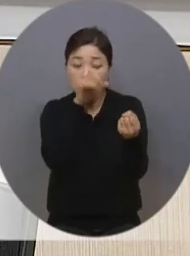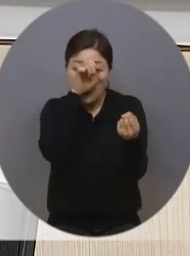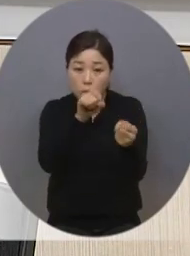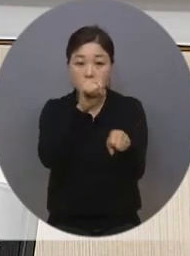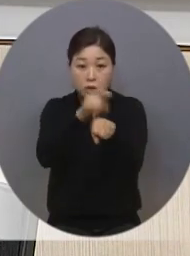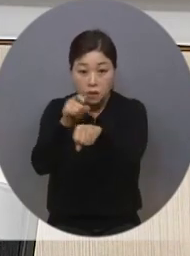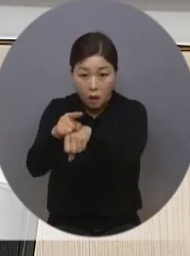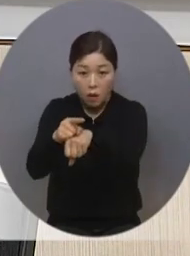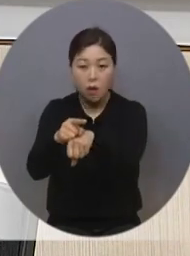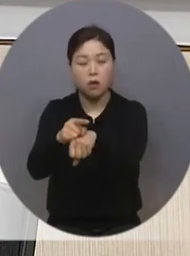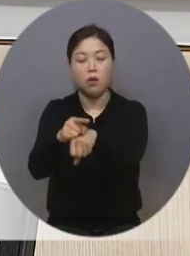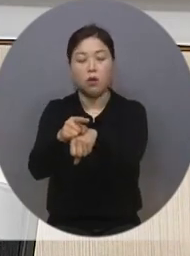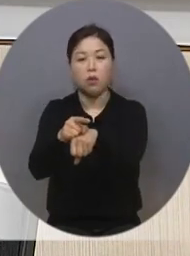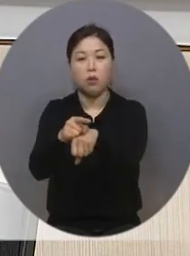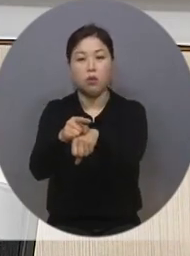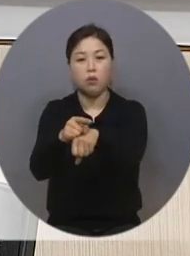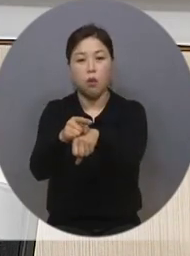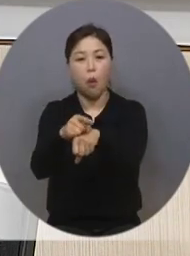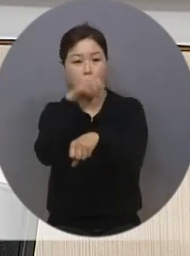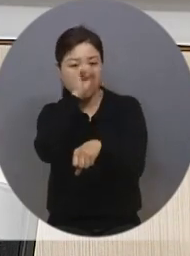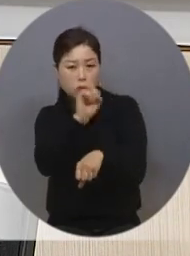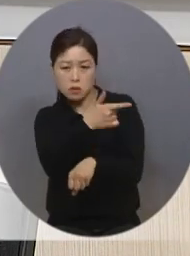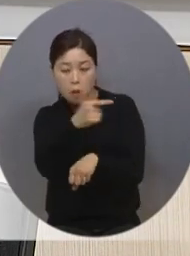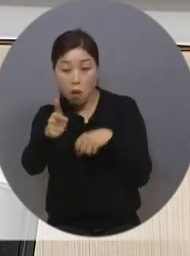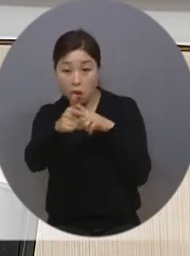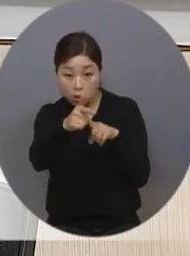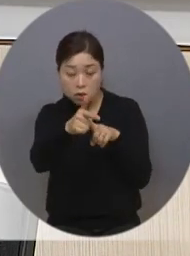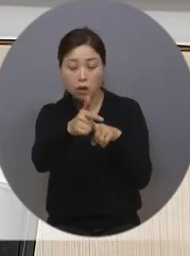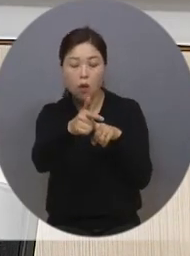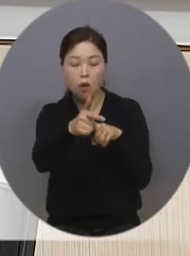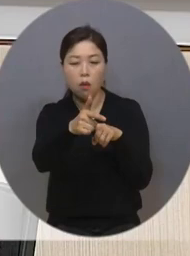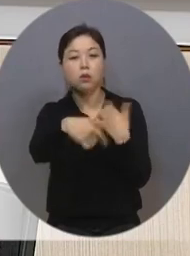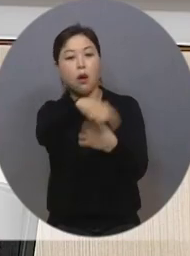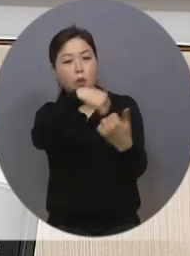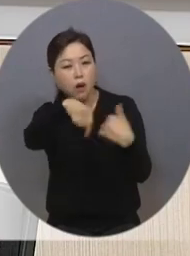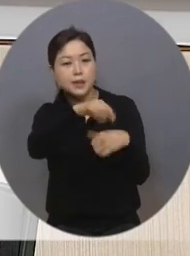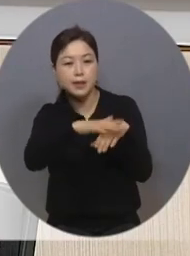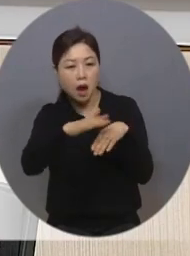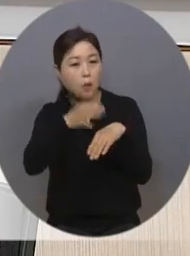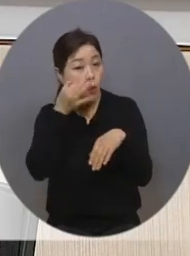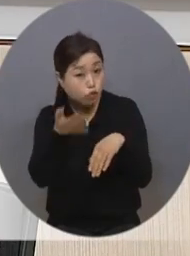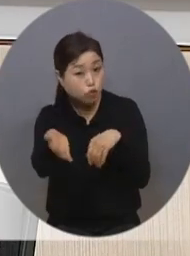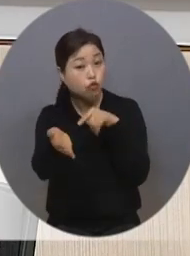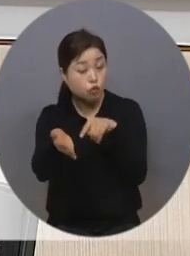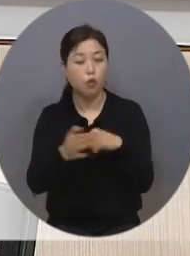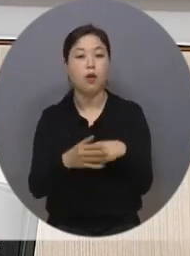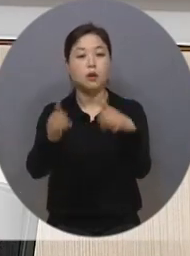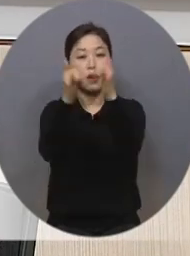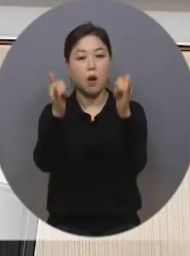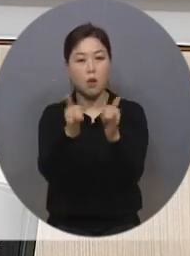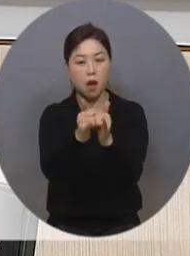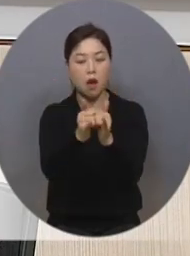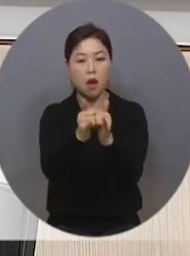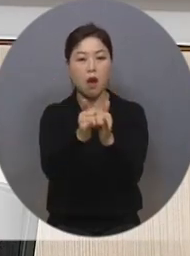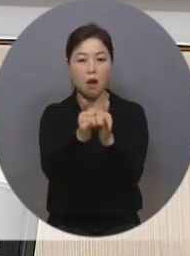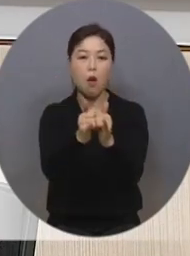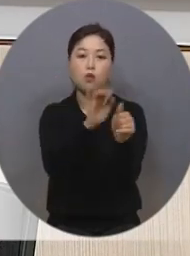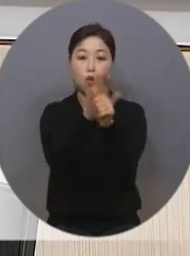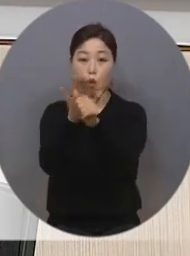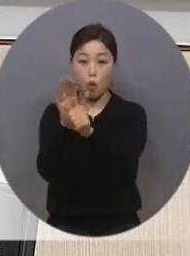강점, 그들의 긍정적인 측면을 부각시키고 그들이 우리 사회에 어떻게 도움이